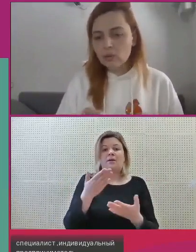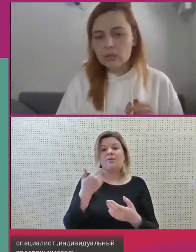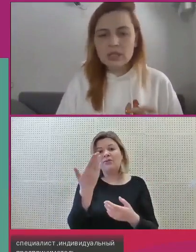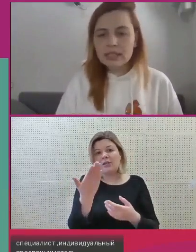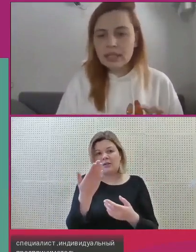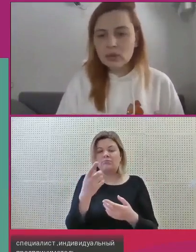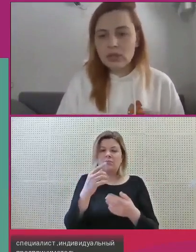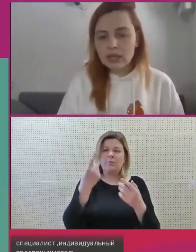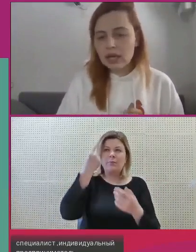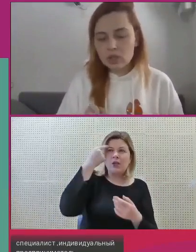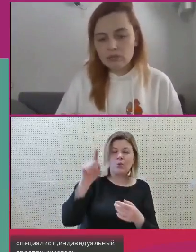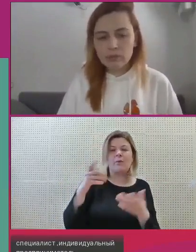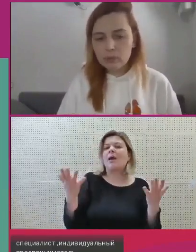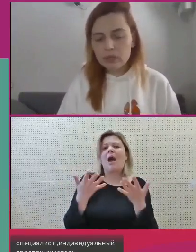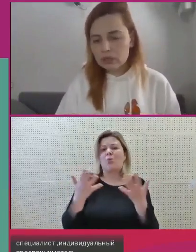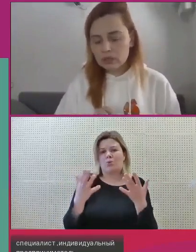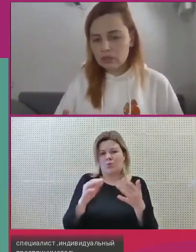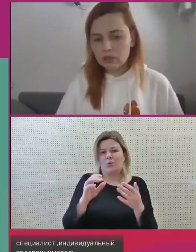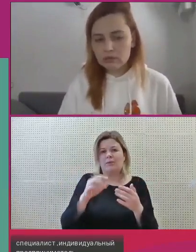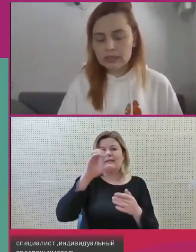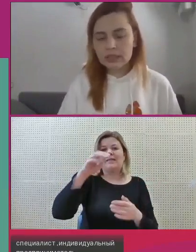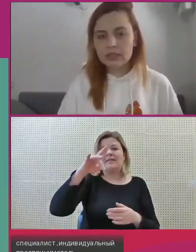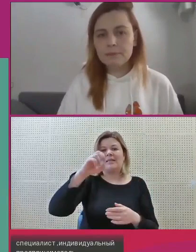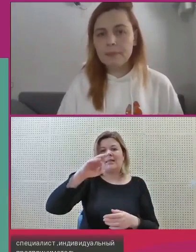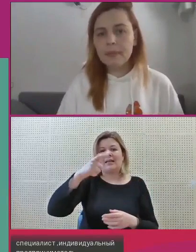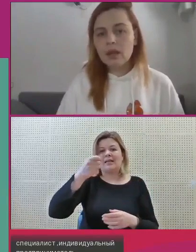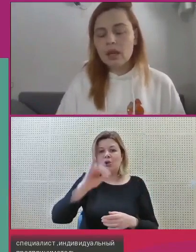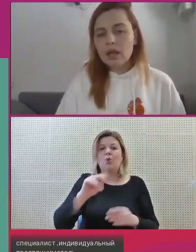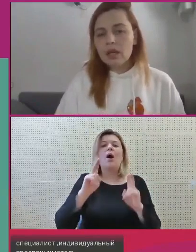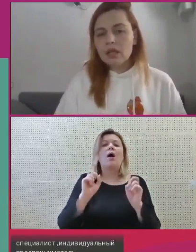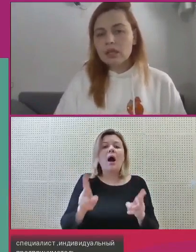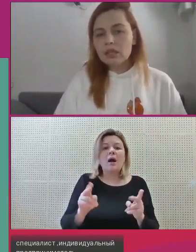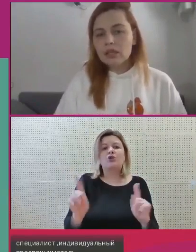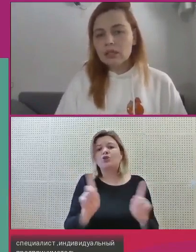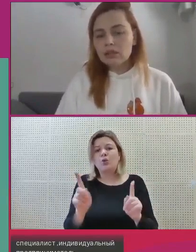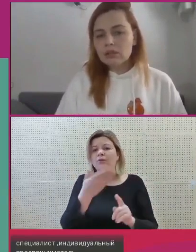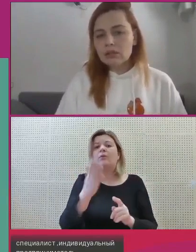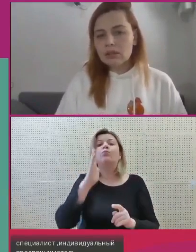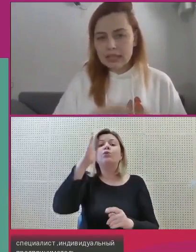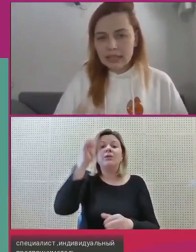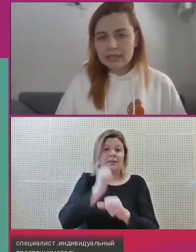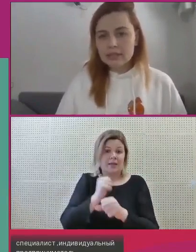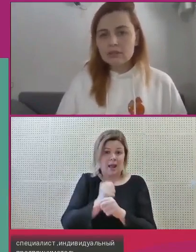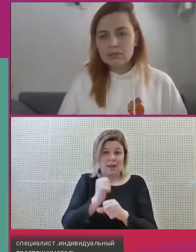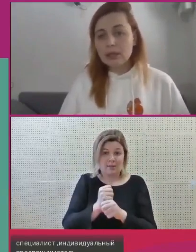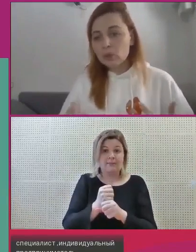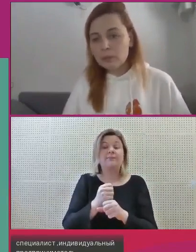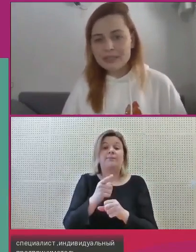понакидали какую-то стратегию, да, как, чего вы будете делать. И